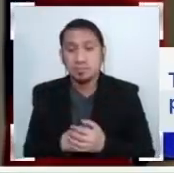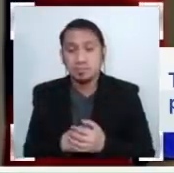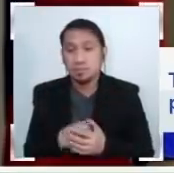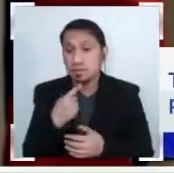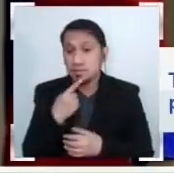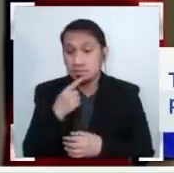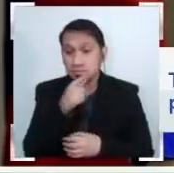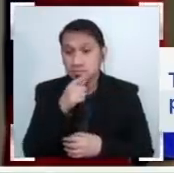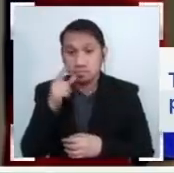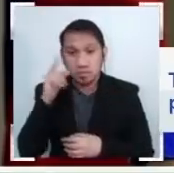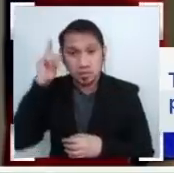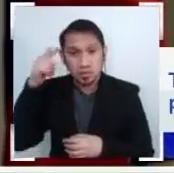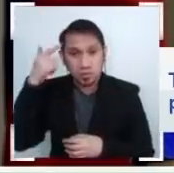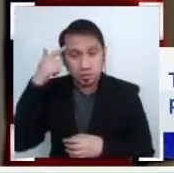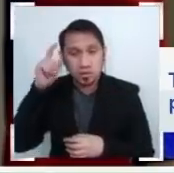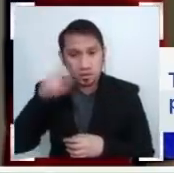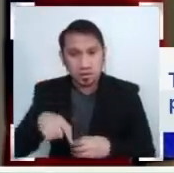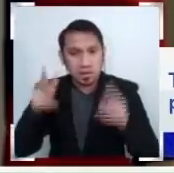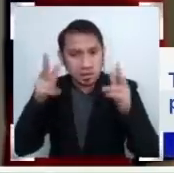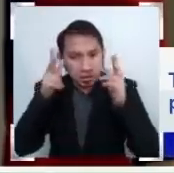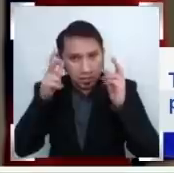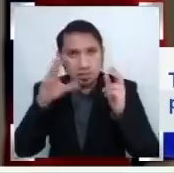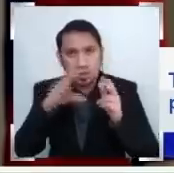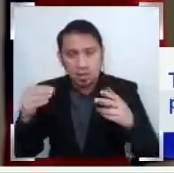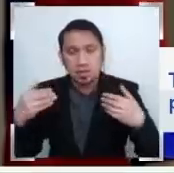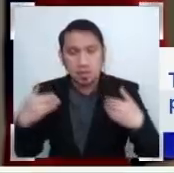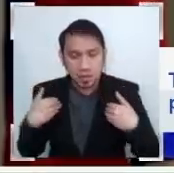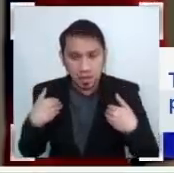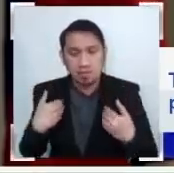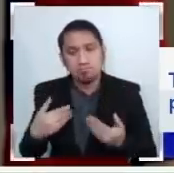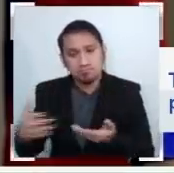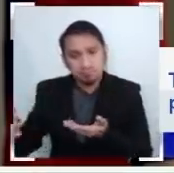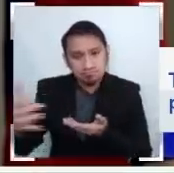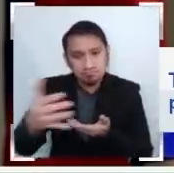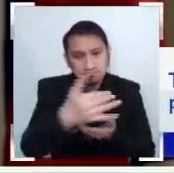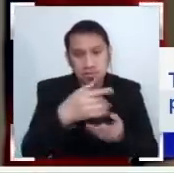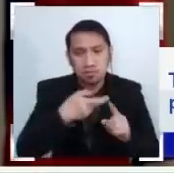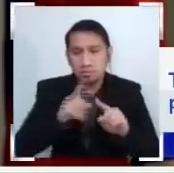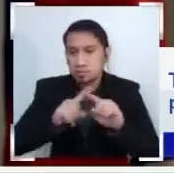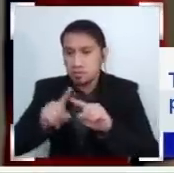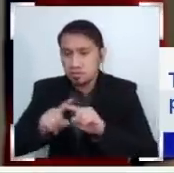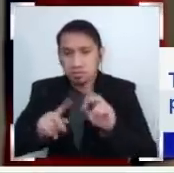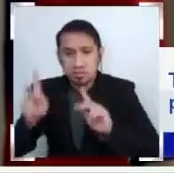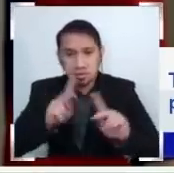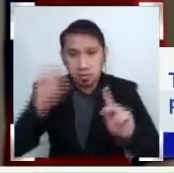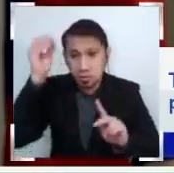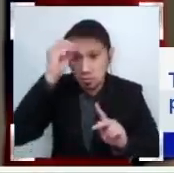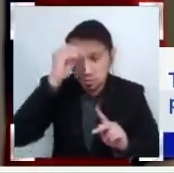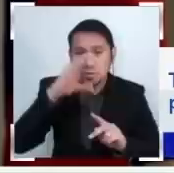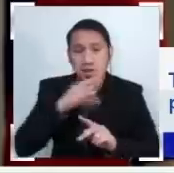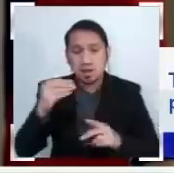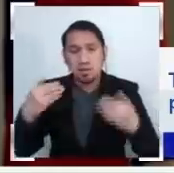ang gobyerno dapat nakikinig at bumubuo ng consensus sa mga stakeholders. Dapat mapagkakatiwalaan at